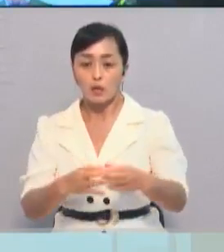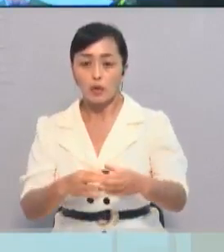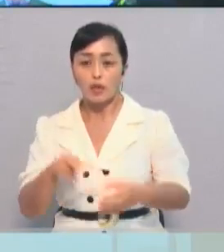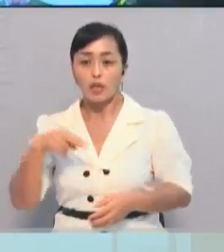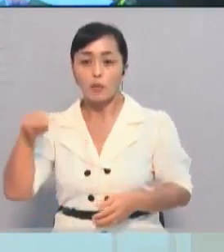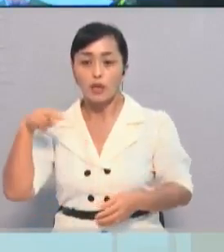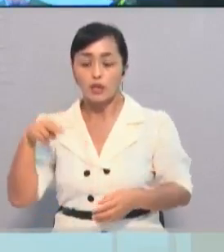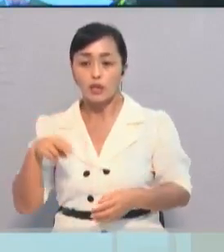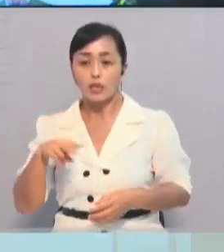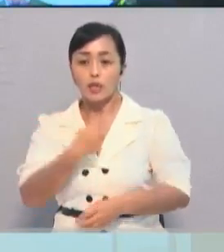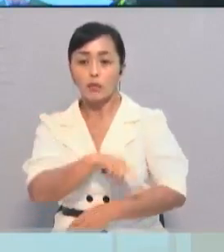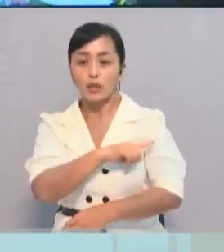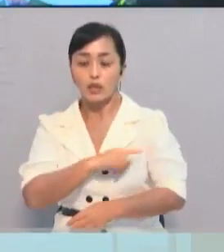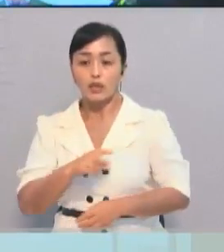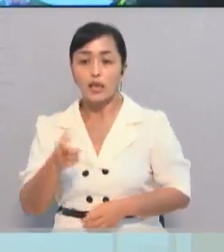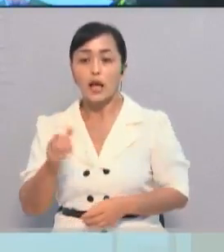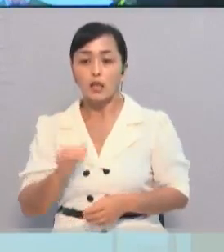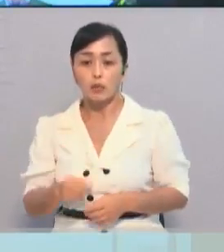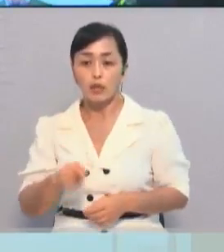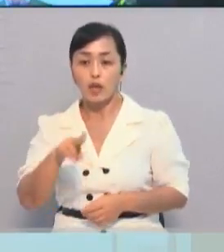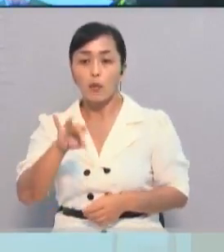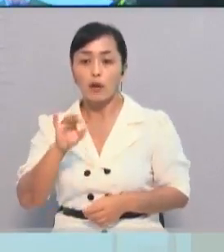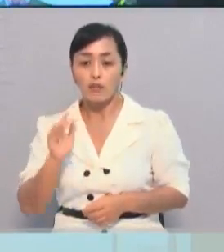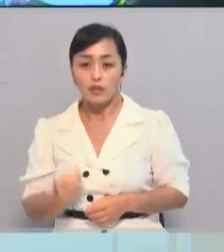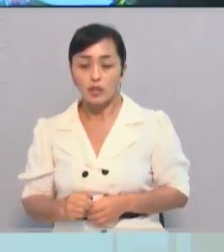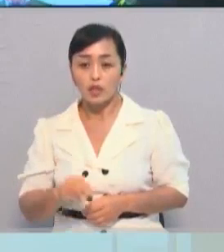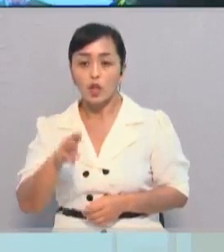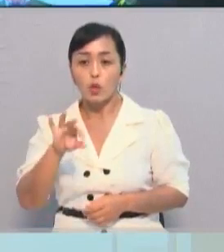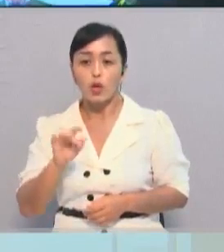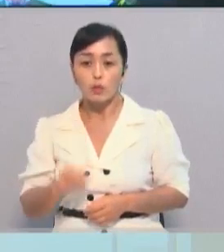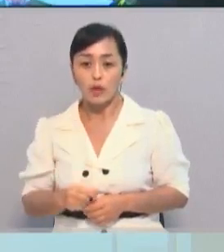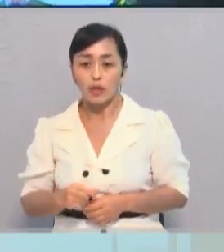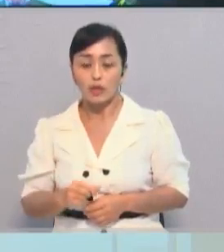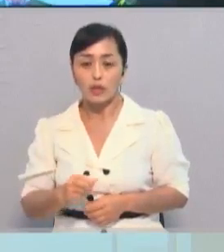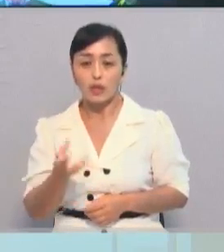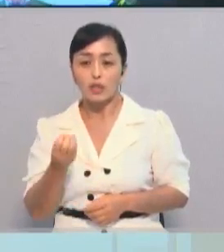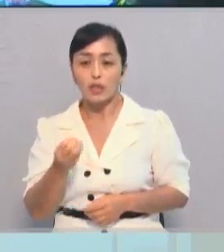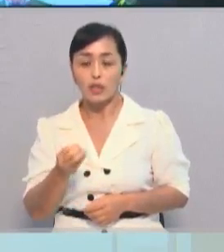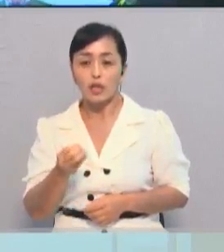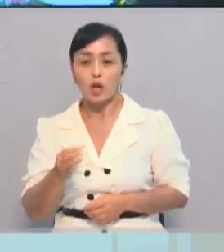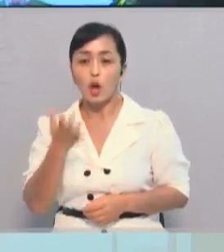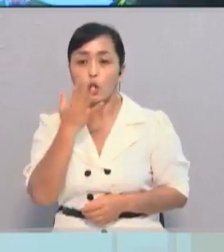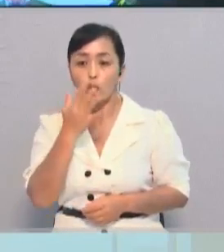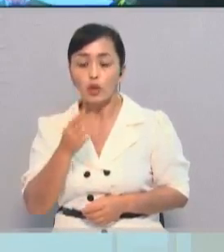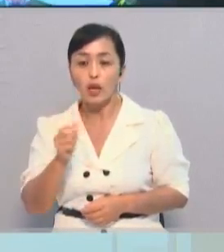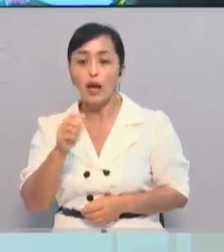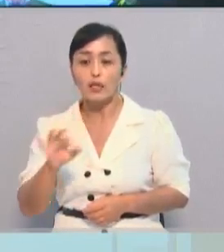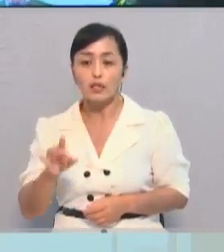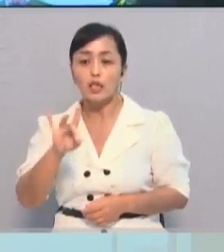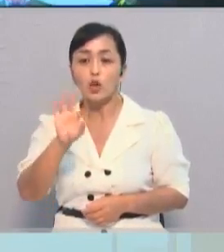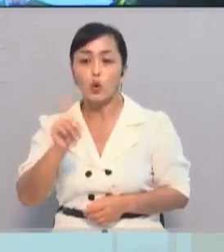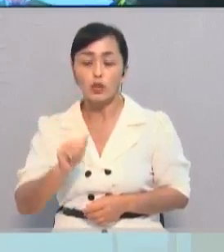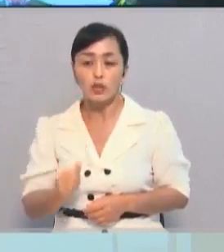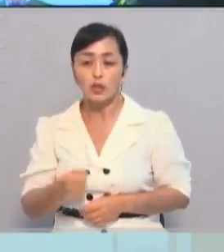президенті, медицина ғылымдарының докторы профессор Төлебай Рахыпбеков және ұлттық ассоциация өкілі Роза